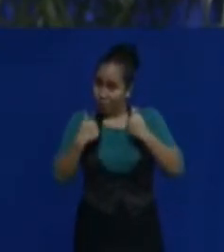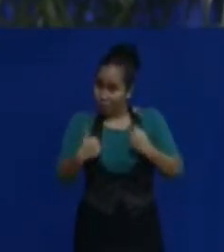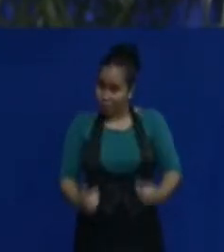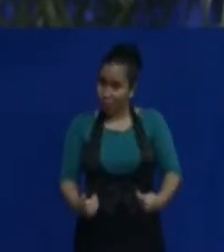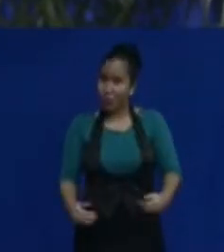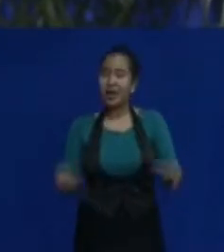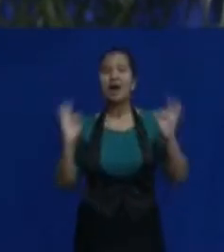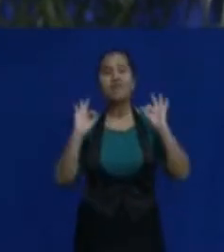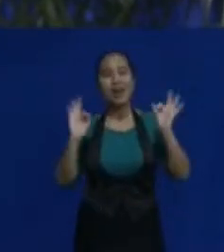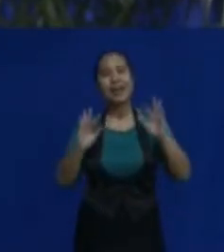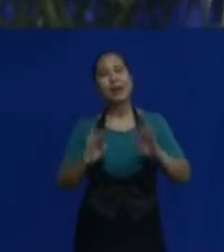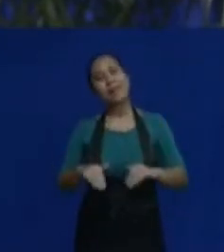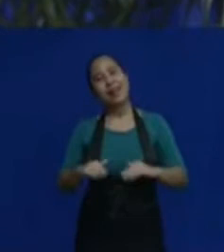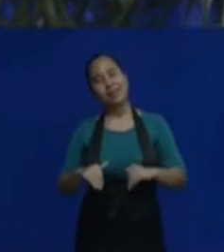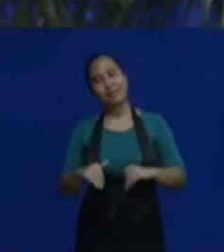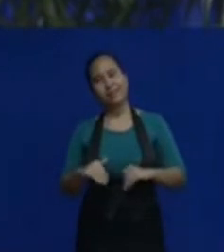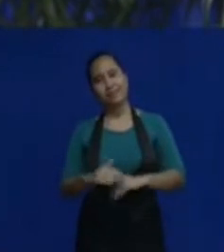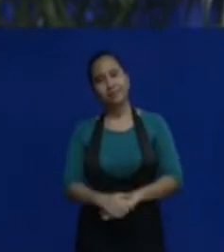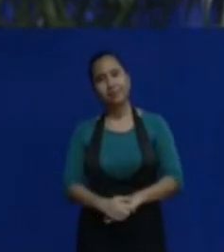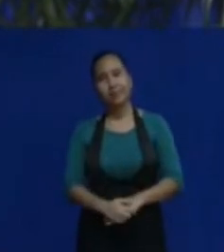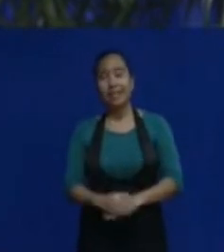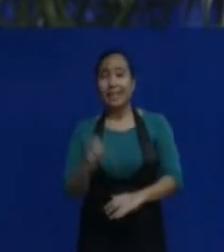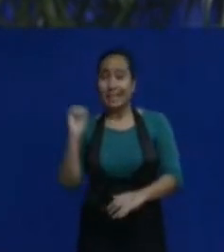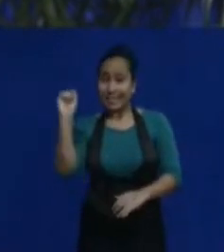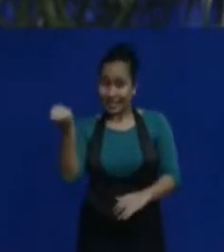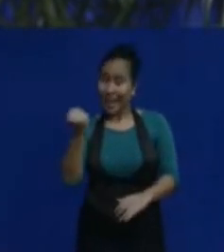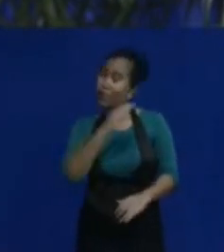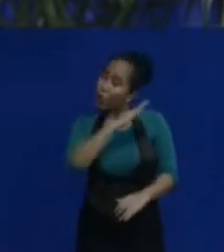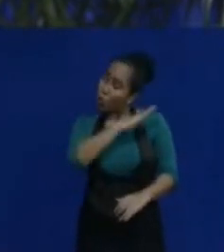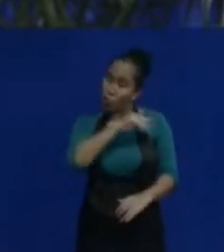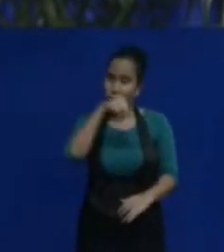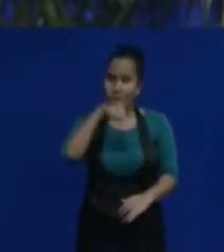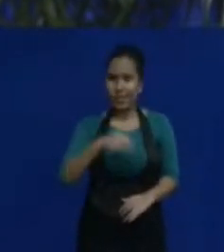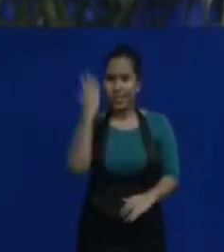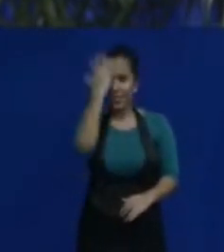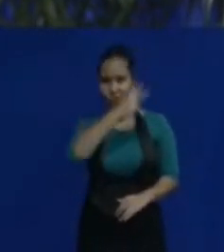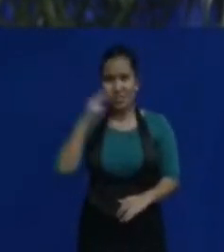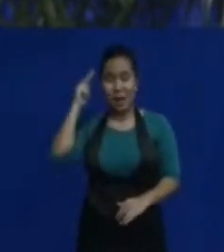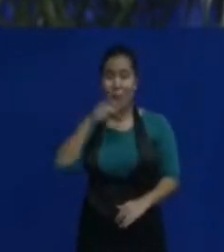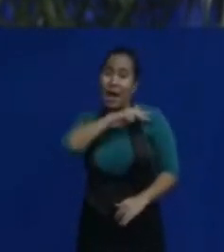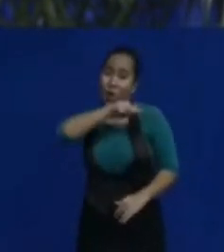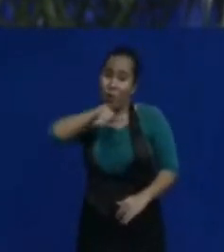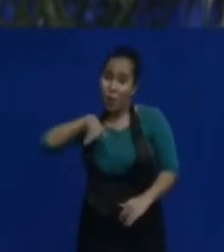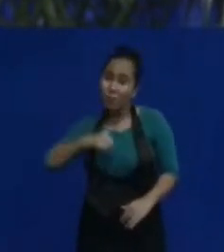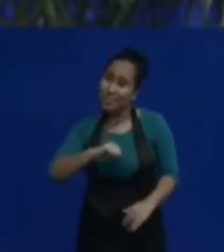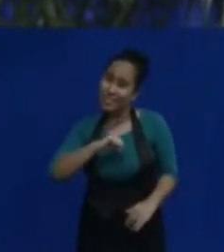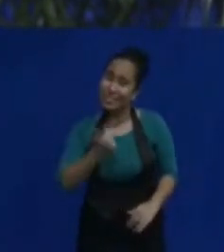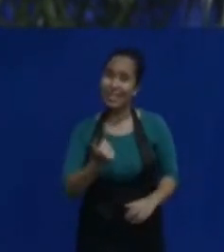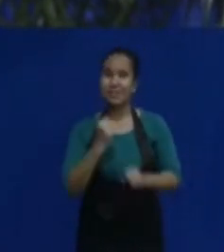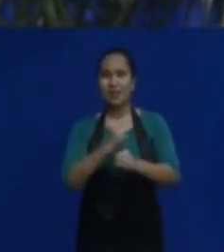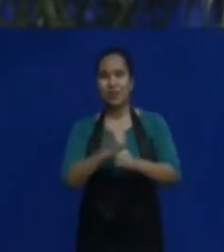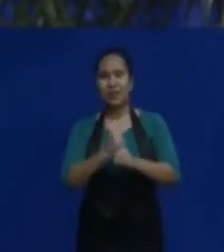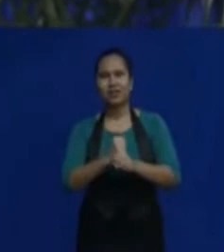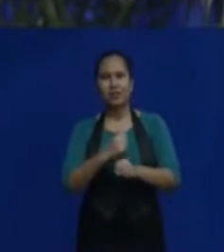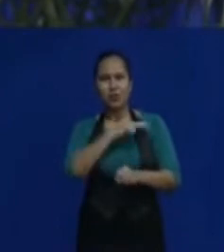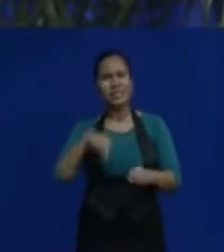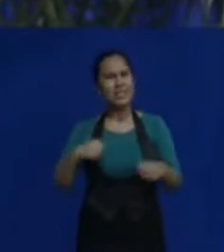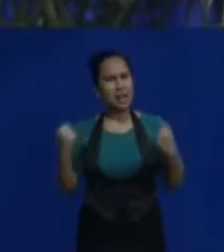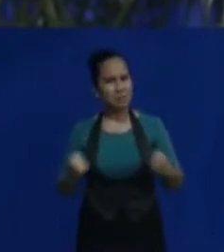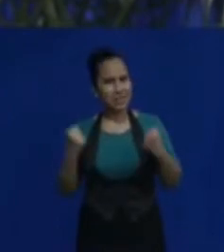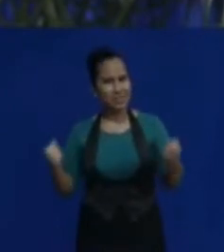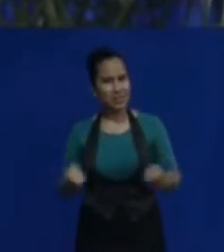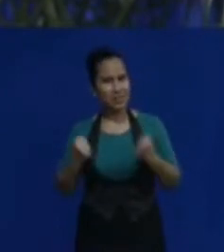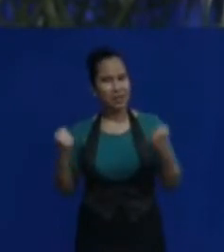Die maatregelen zijn hier eventueel ook mogelijk. En wij moeten daar aan werken. In feite zijn we daar al aan het werken. Maar